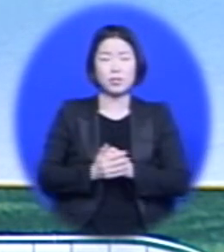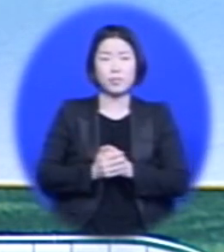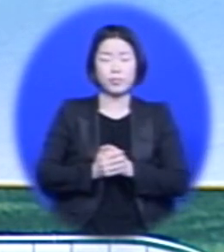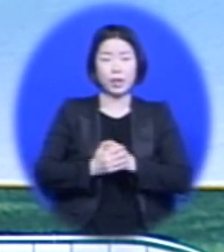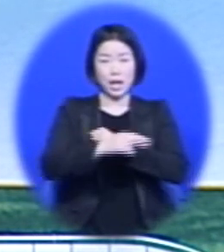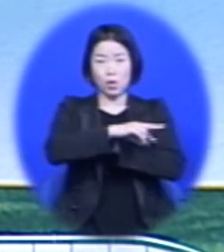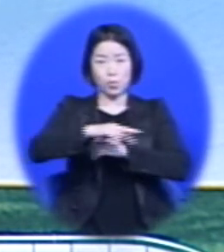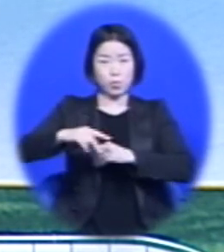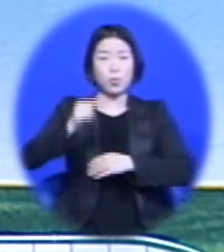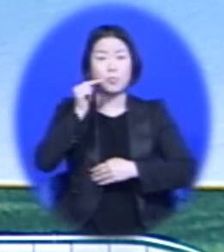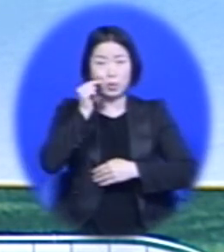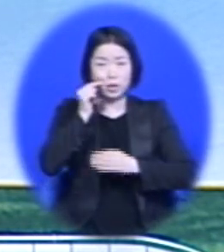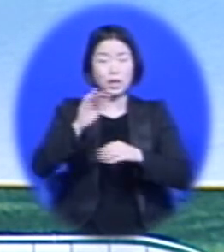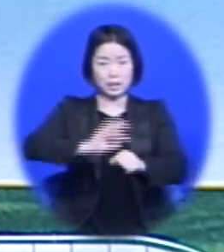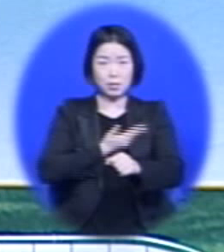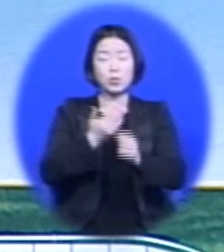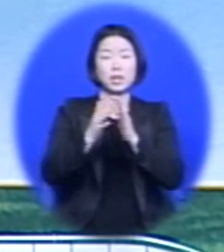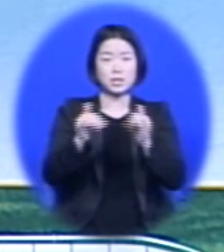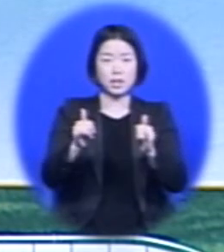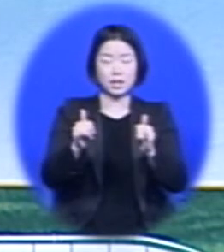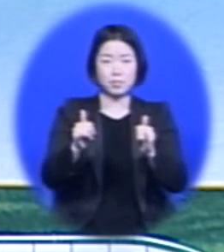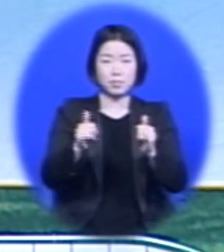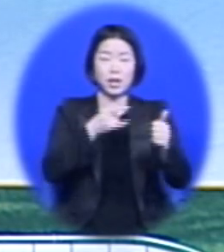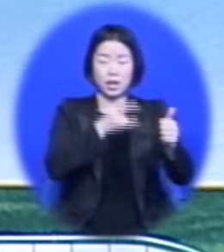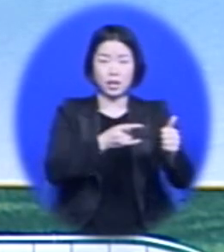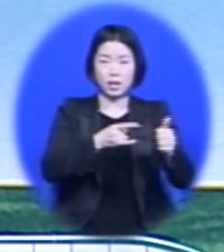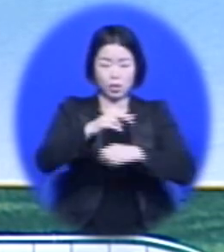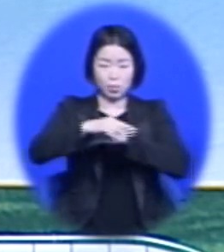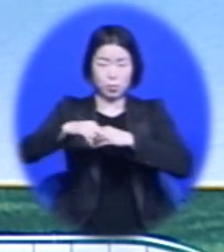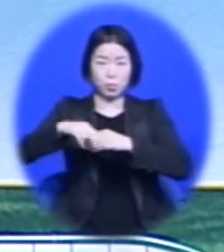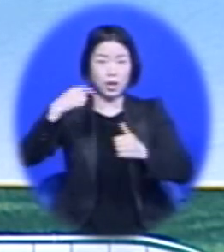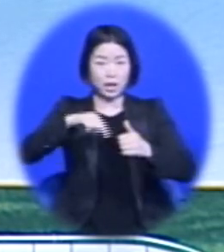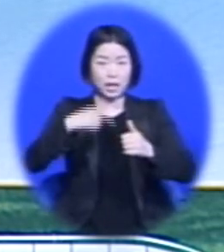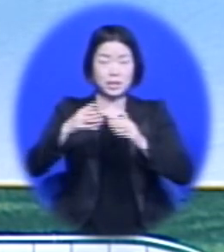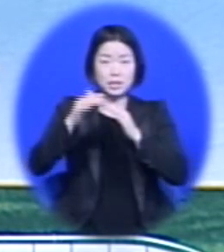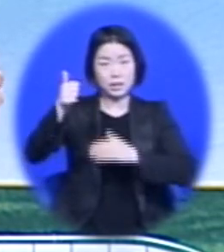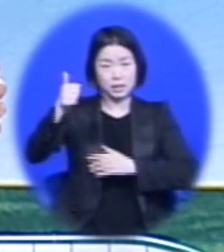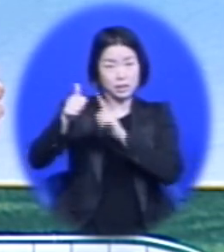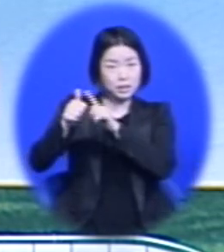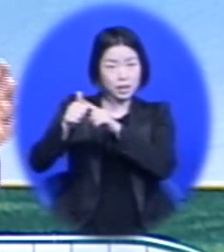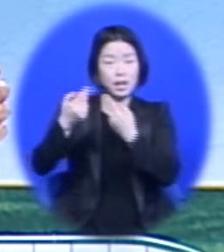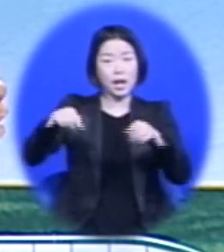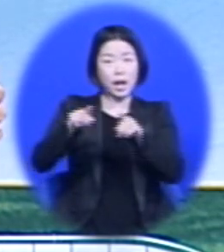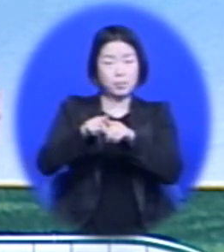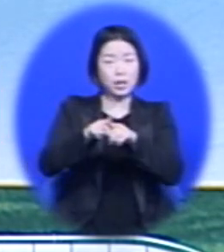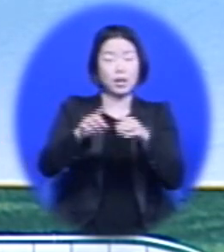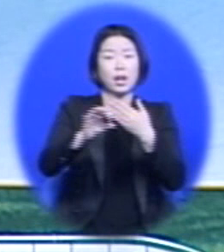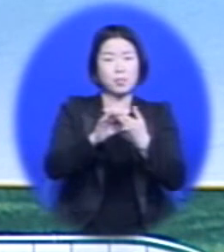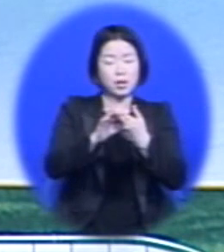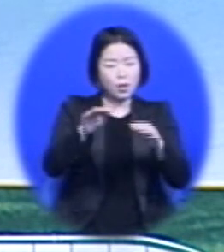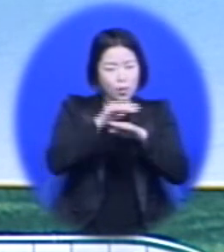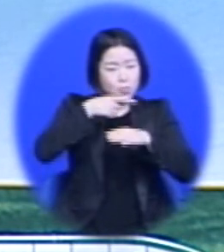수영 못하는 사람에게 수영 코치가 함께하면 그러면 깊은 물속에 들어가도